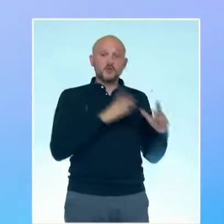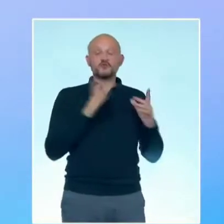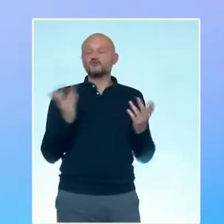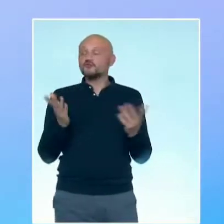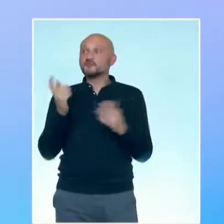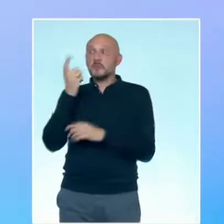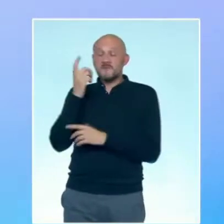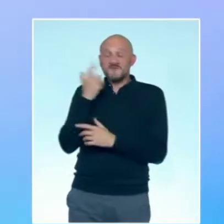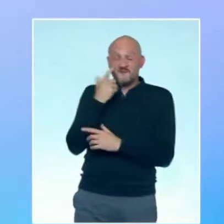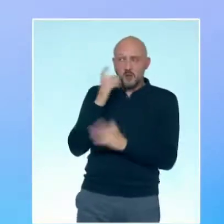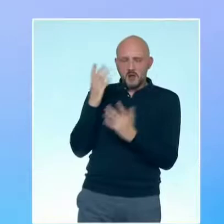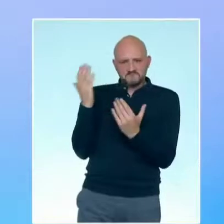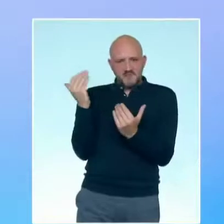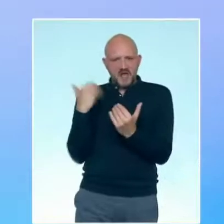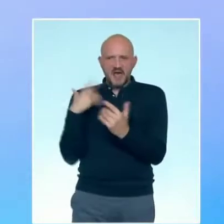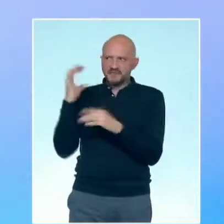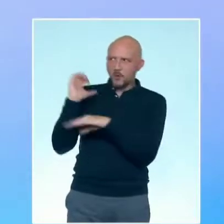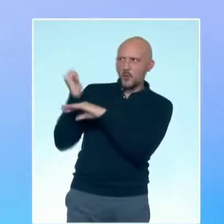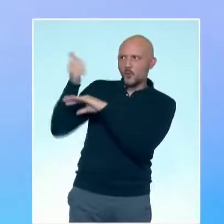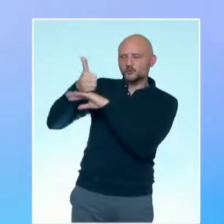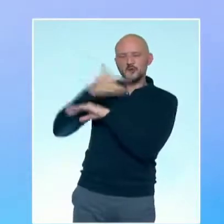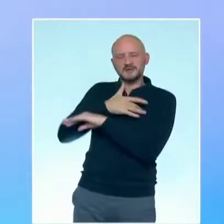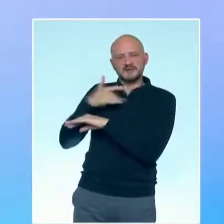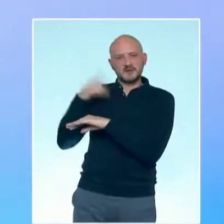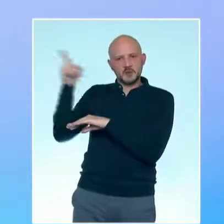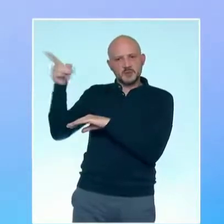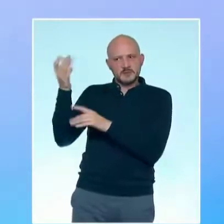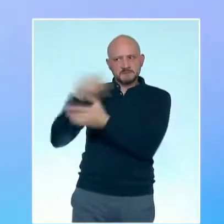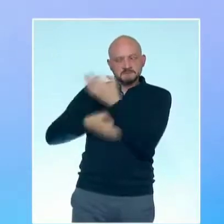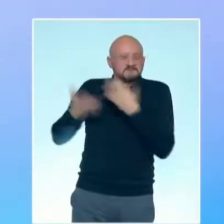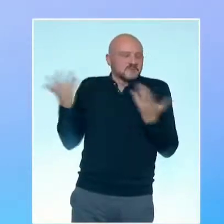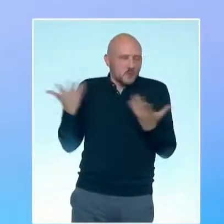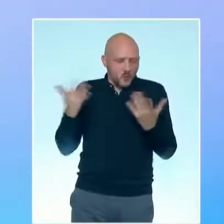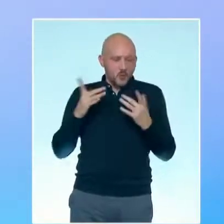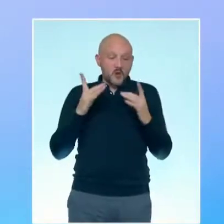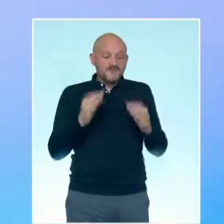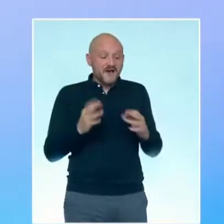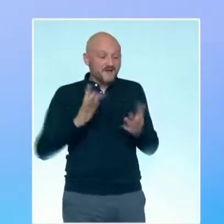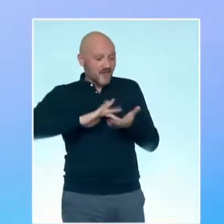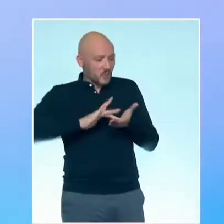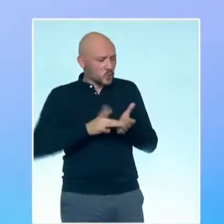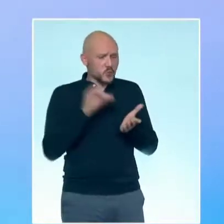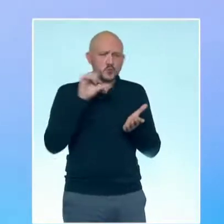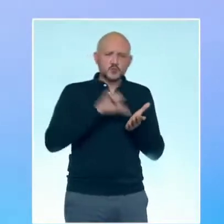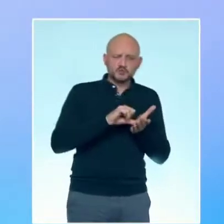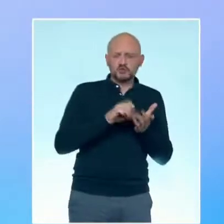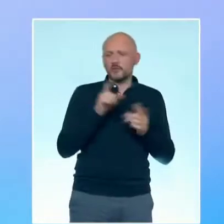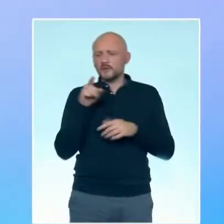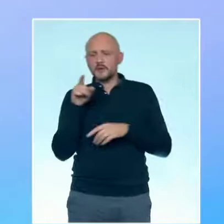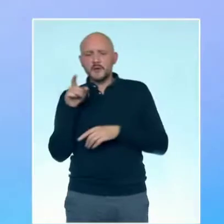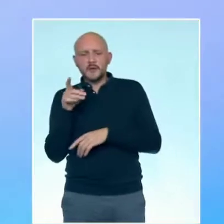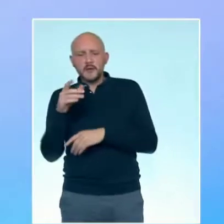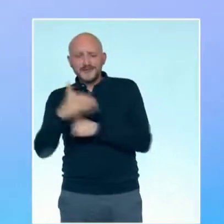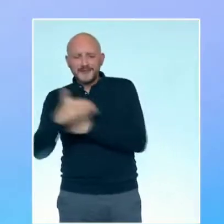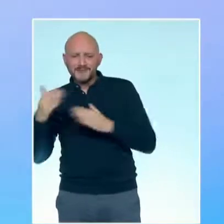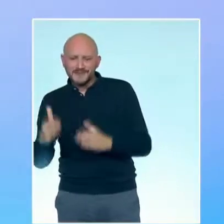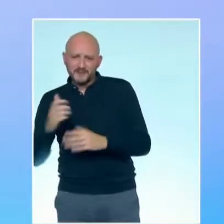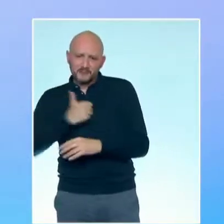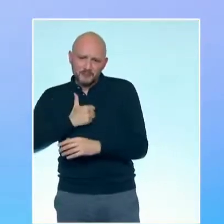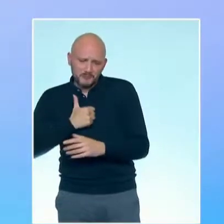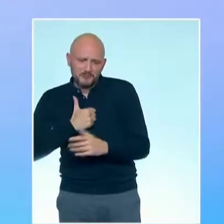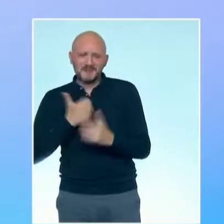Les autorités sanitaires. Nous organisons. C'était les mêmes doses que tout le monde. Avec les centres et avec la médecine de. C'est quoi cette connerie qui vient de sortir là? Le moment